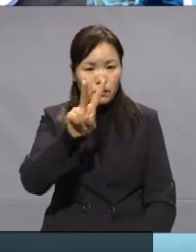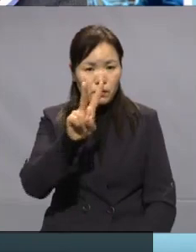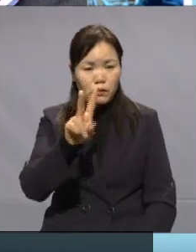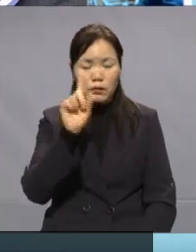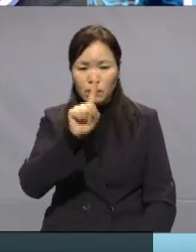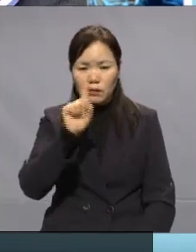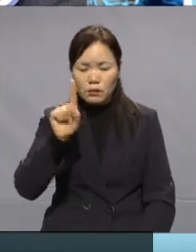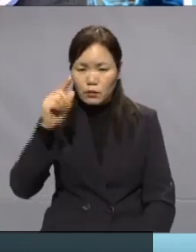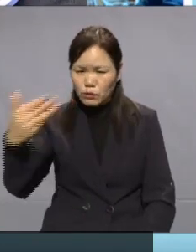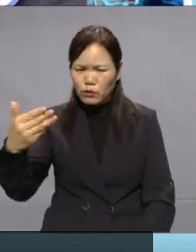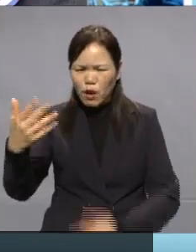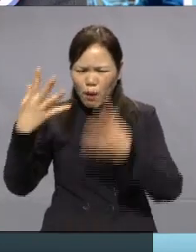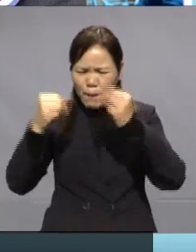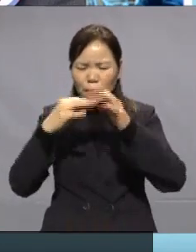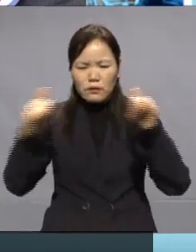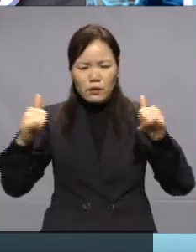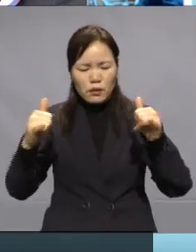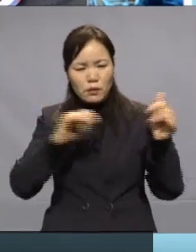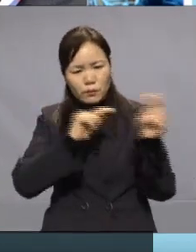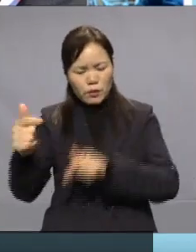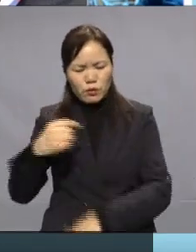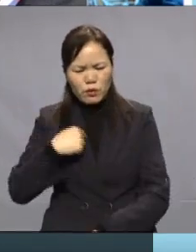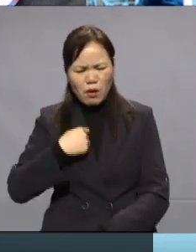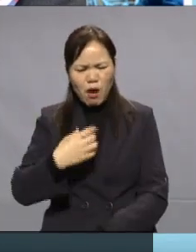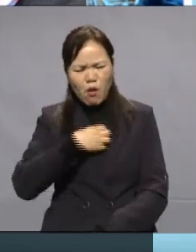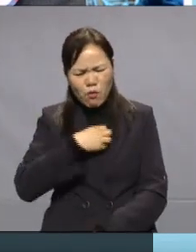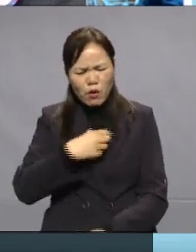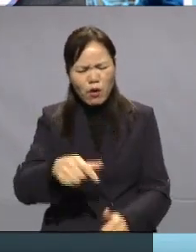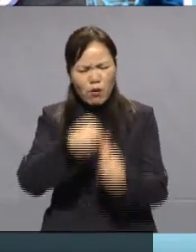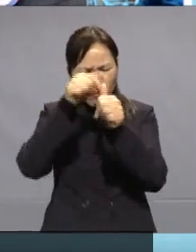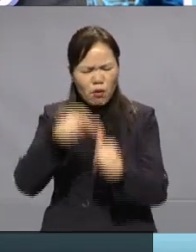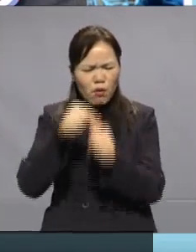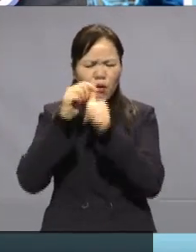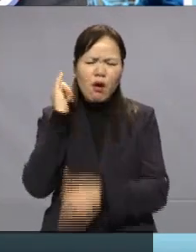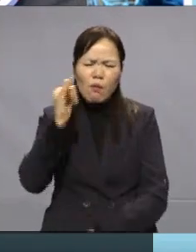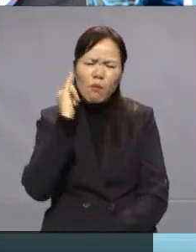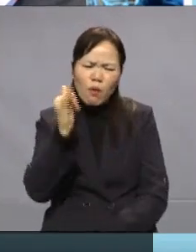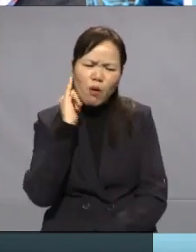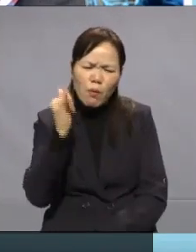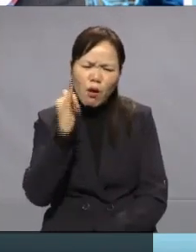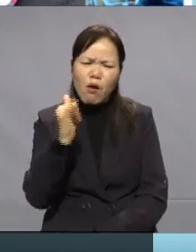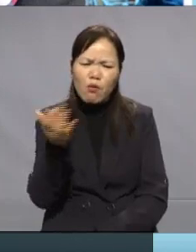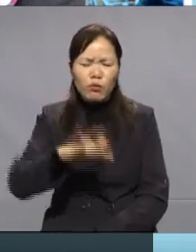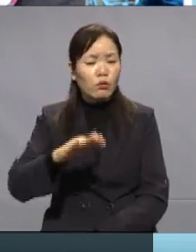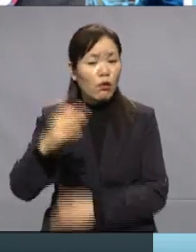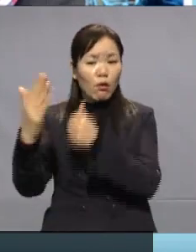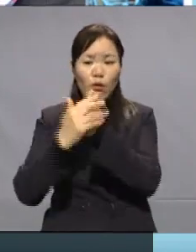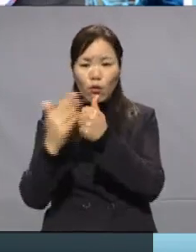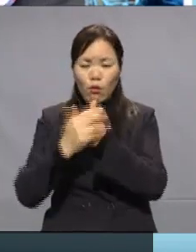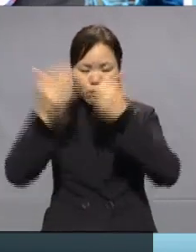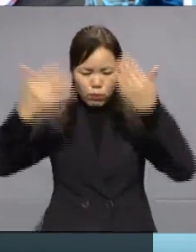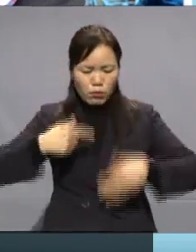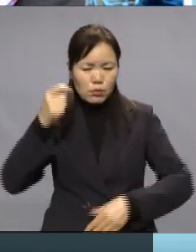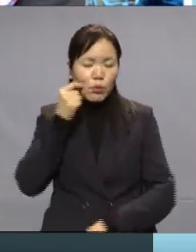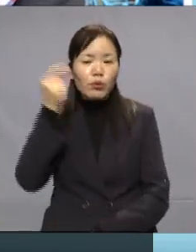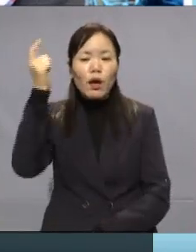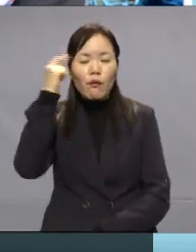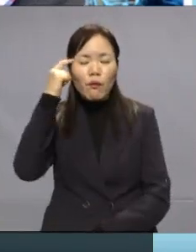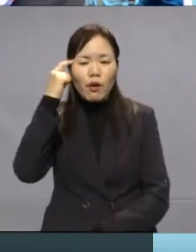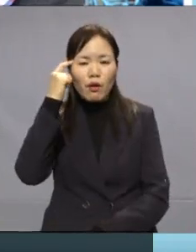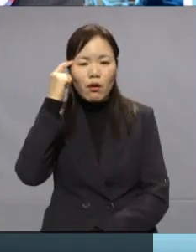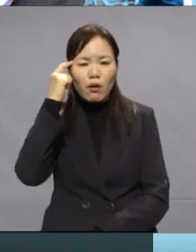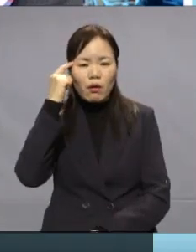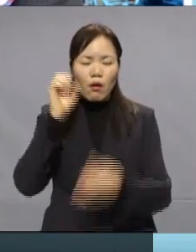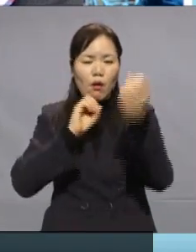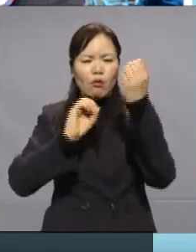수많은 국민들이 나 위험하다고 구해달라고 요청을 한 것이 왜 이루어지지 못했는지에 대해서 제대로 된 답변을